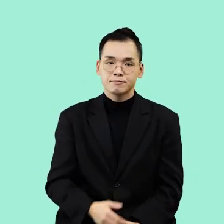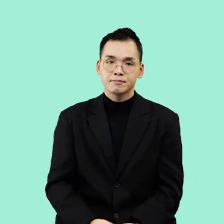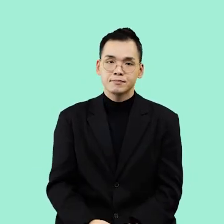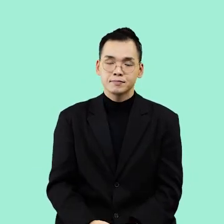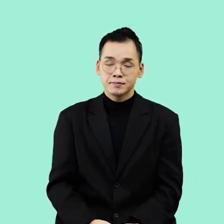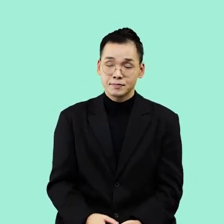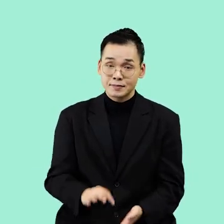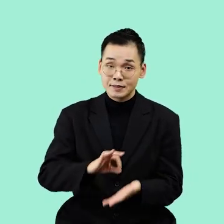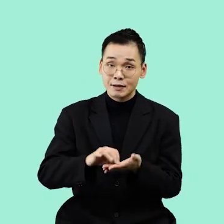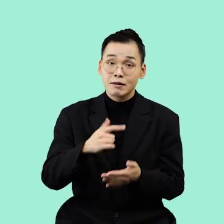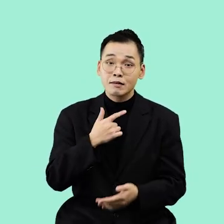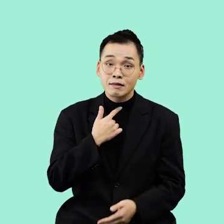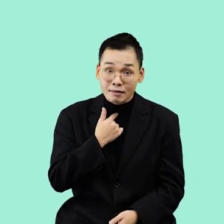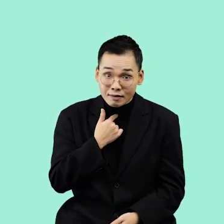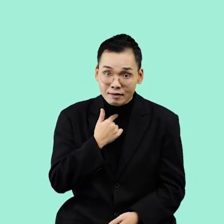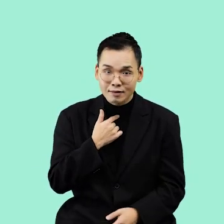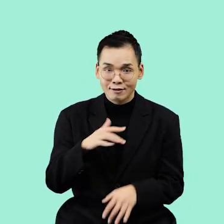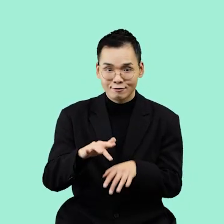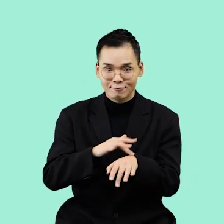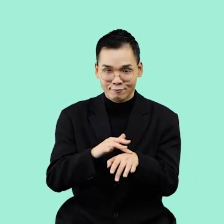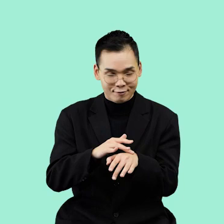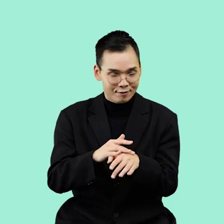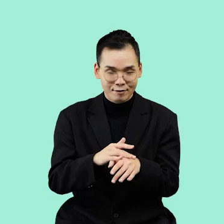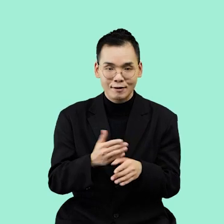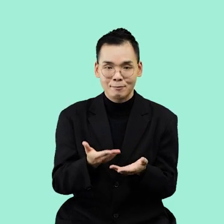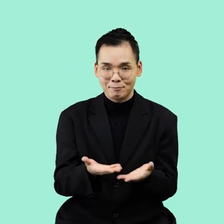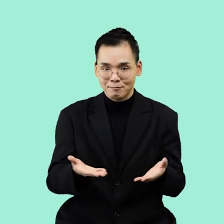사용한 수건은 바구니에 담습니다.